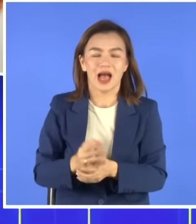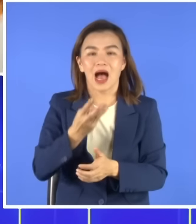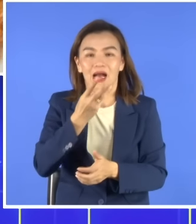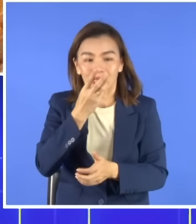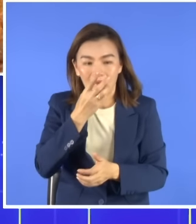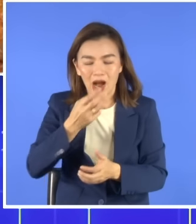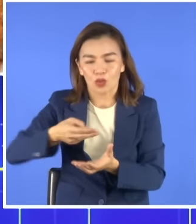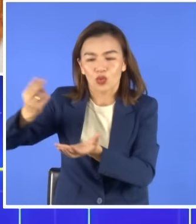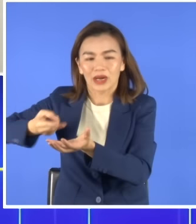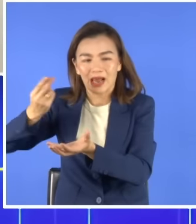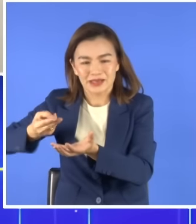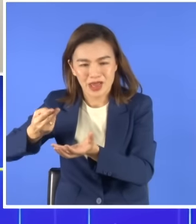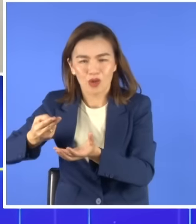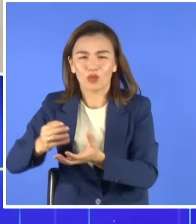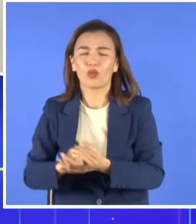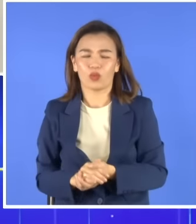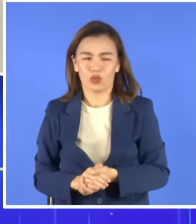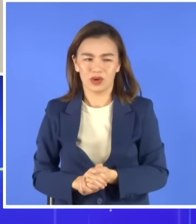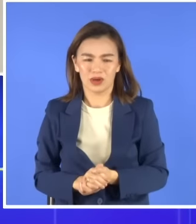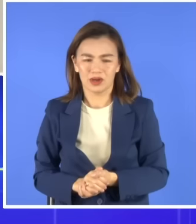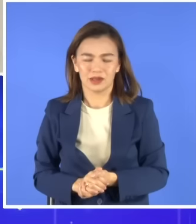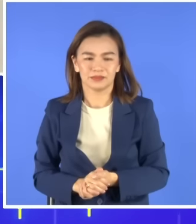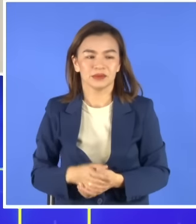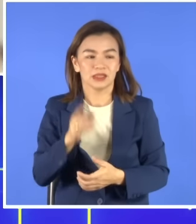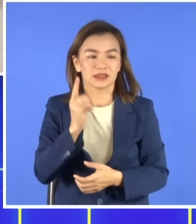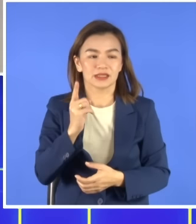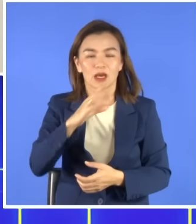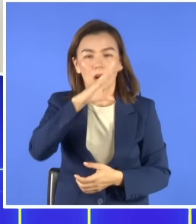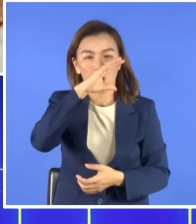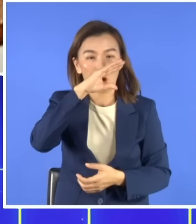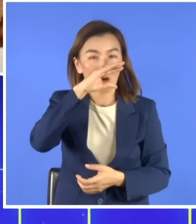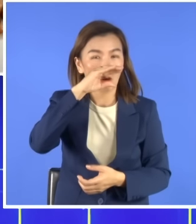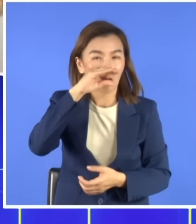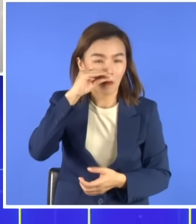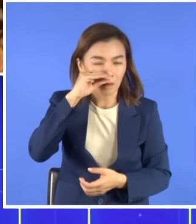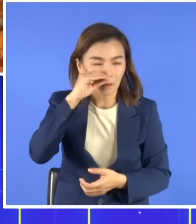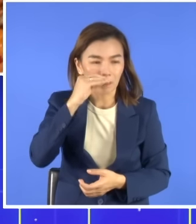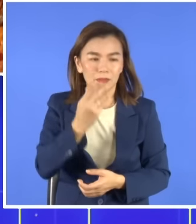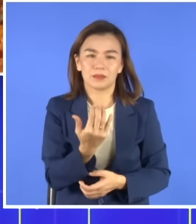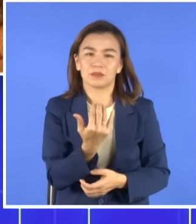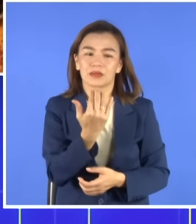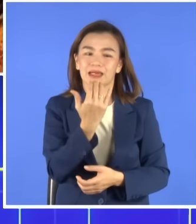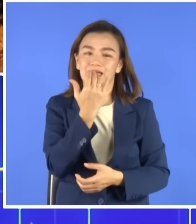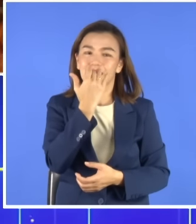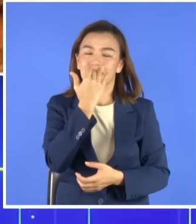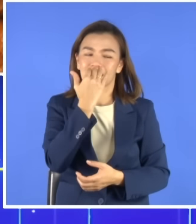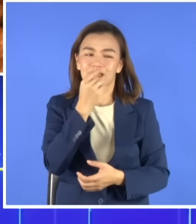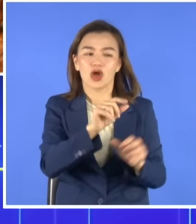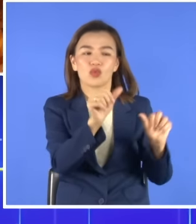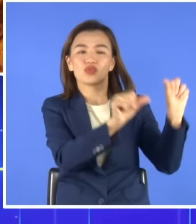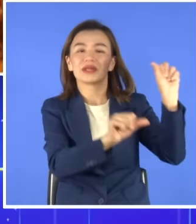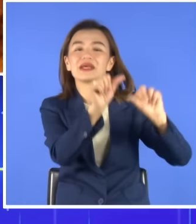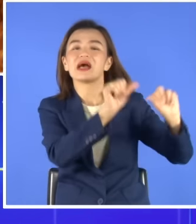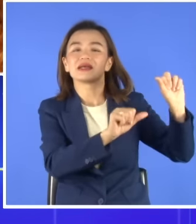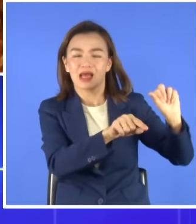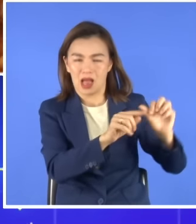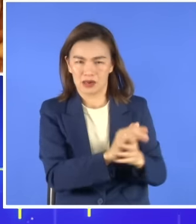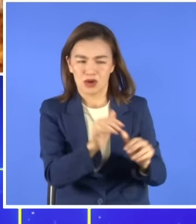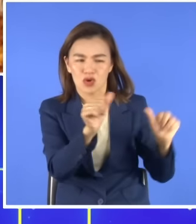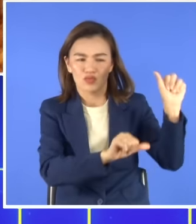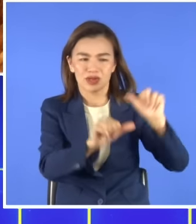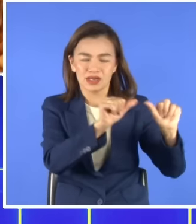แท้ปกติเขาบอกว่ามีแมงนามีกลิ่นแมงดานาอืที่มันเป็นเหมือนกับว่าไม่ใช่แมงแมงดาตัวจริงด้วย